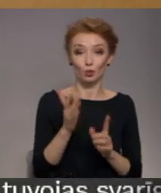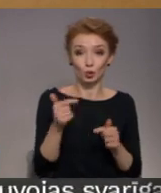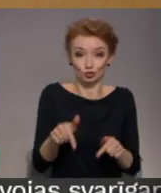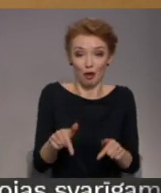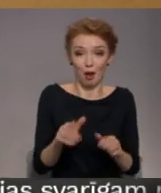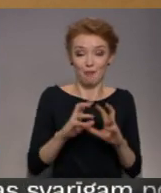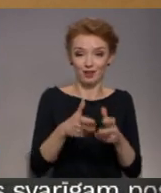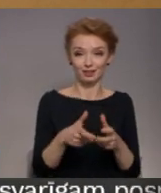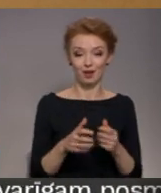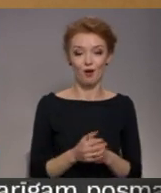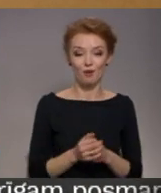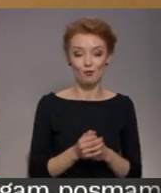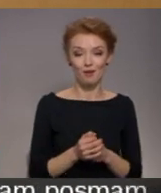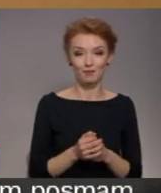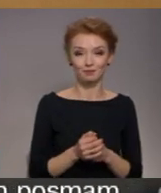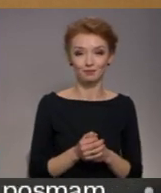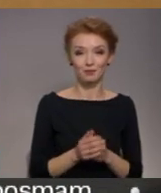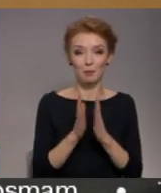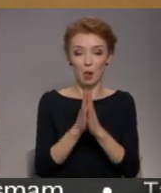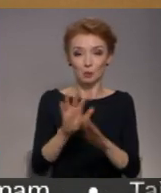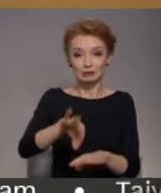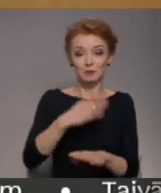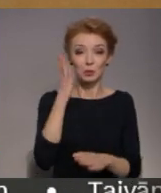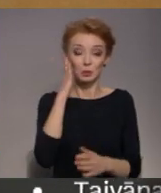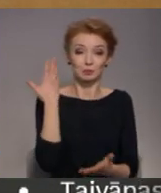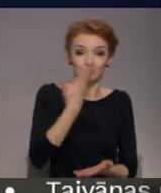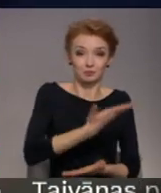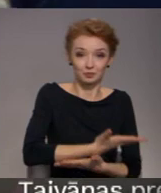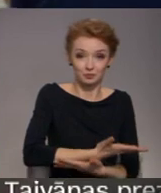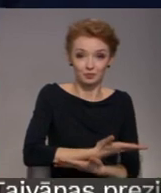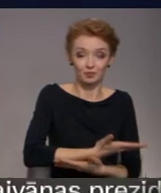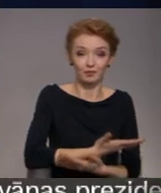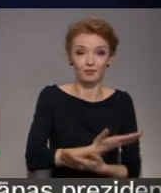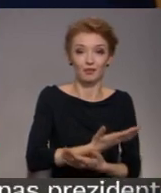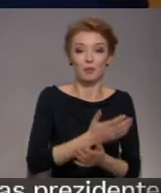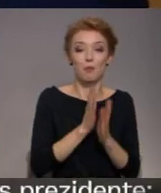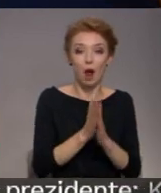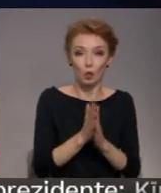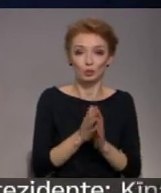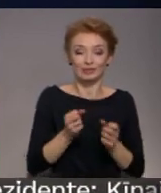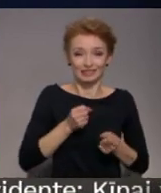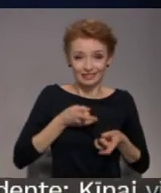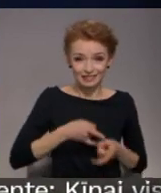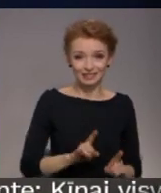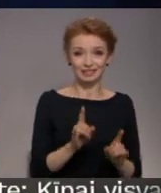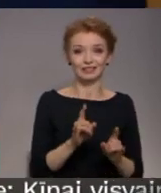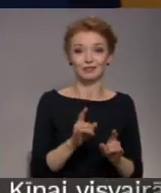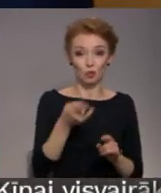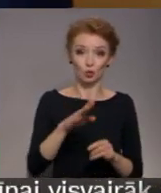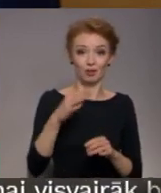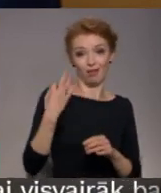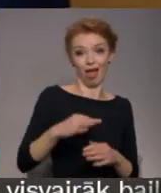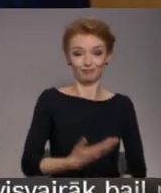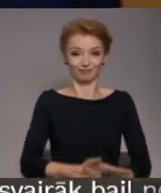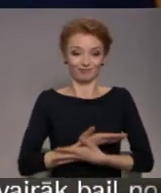pasaulē. Neko, palūdzu sievu apgulties, palūdzu spiest, un arts bija manās rokās. Un